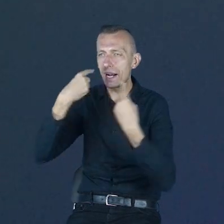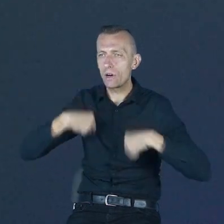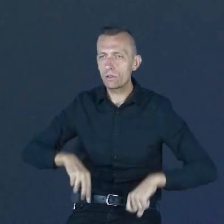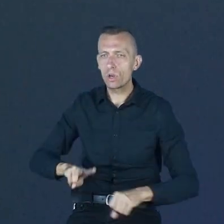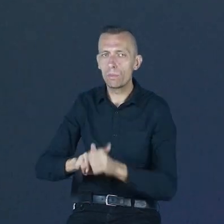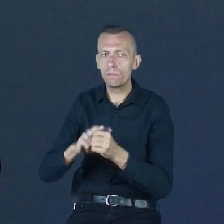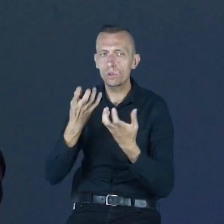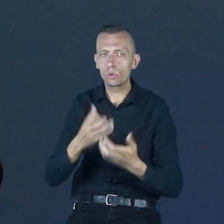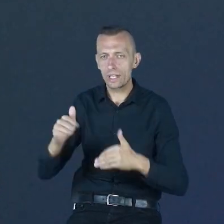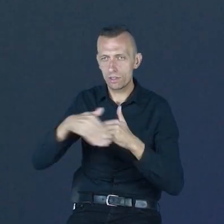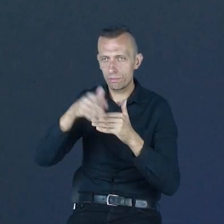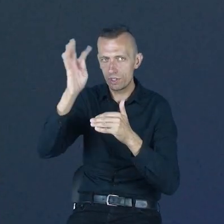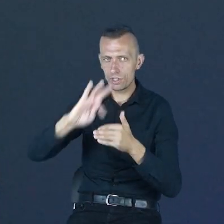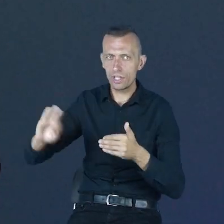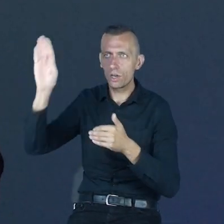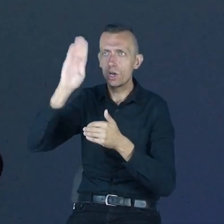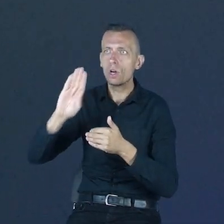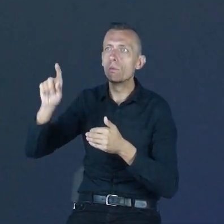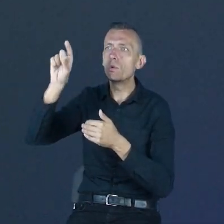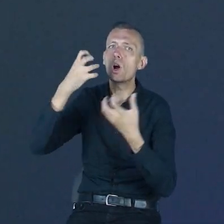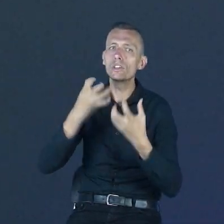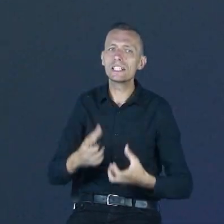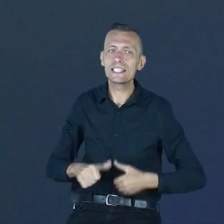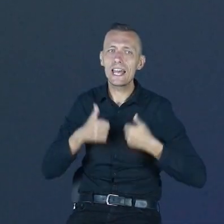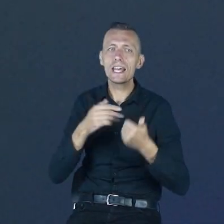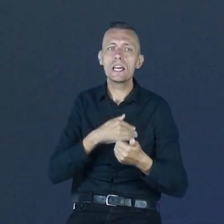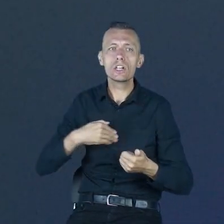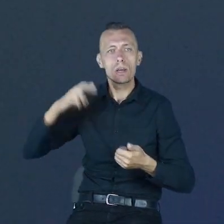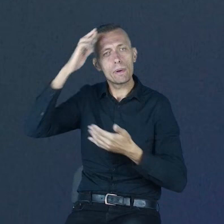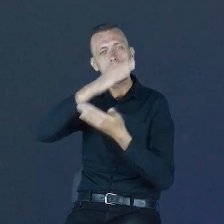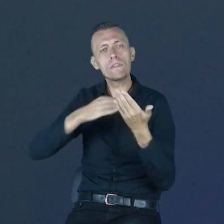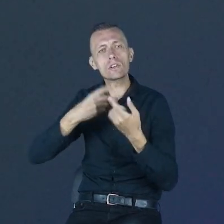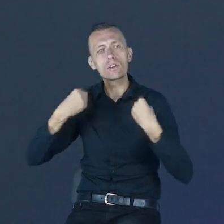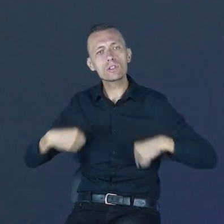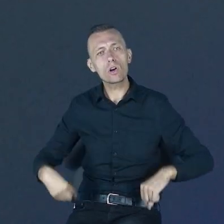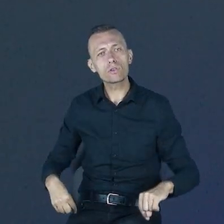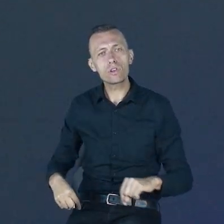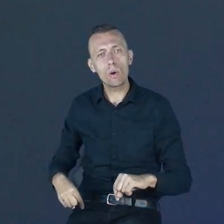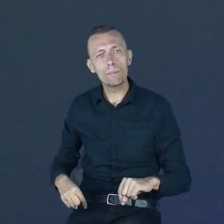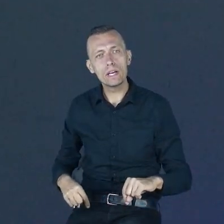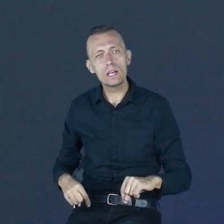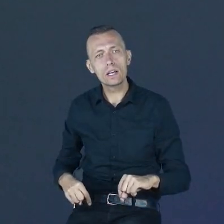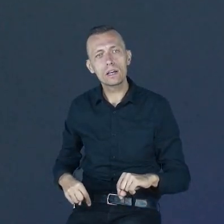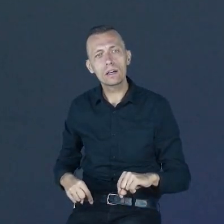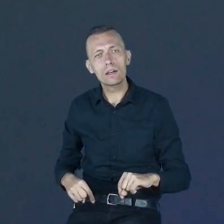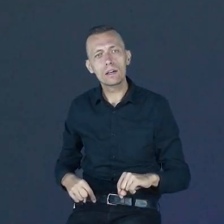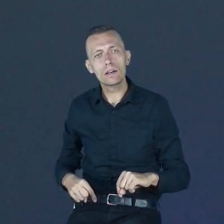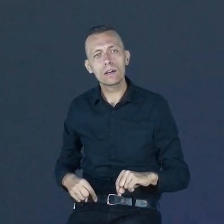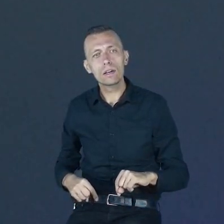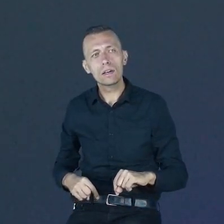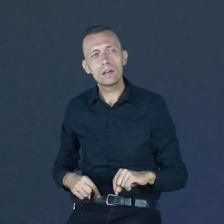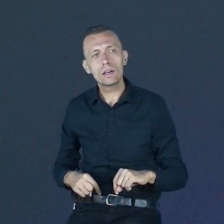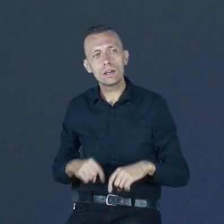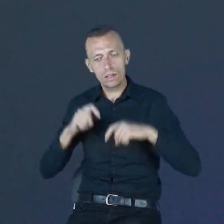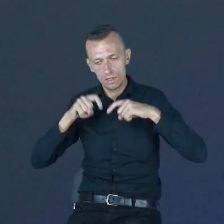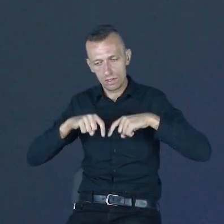wierzący będziemy w sytuacjach światła od Ducha Świętego zwracać się ku Niemu i robić krok ku Niemu, a